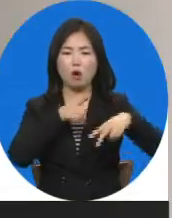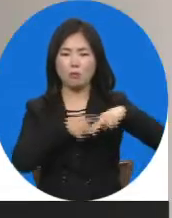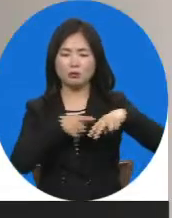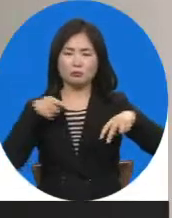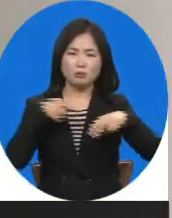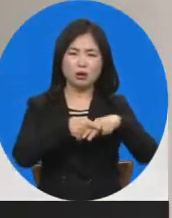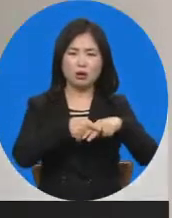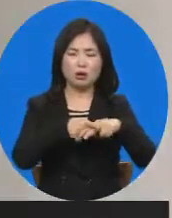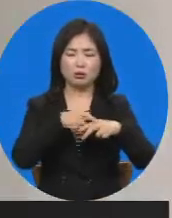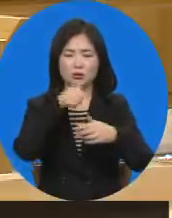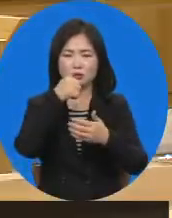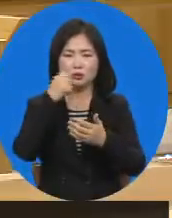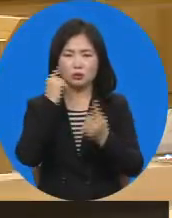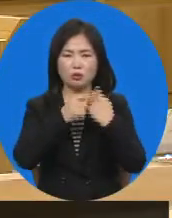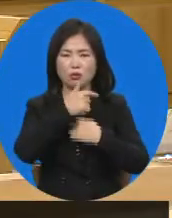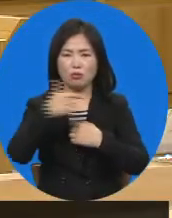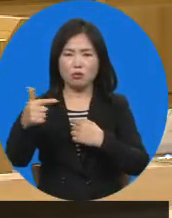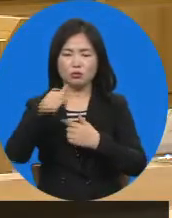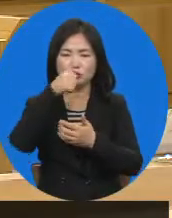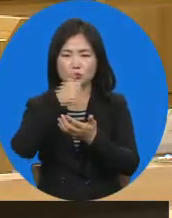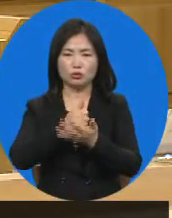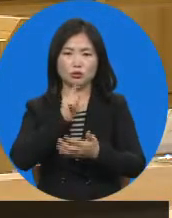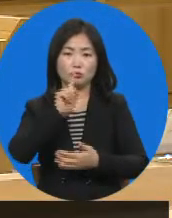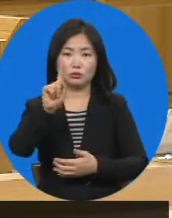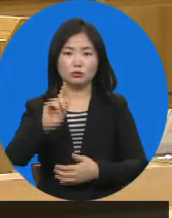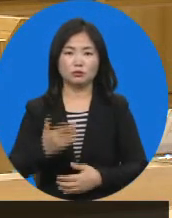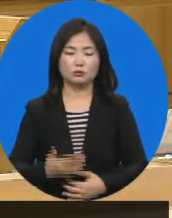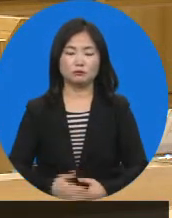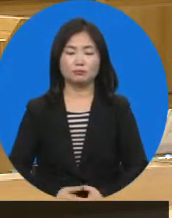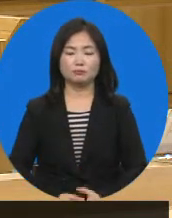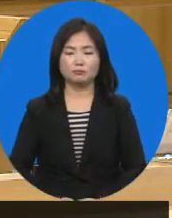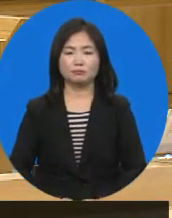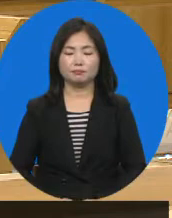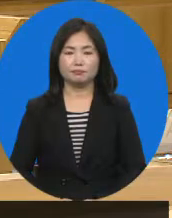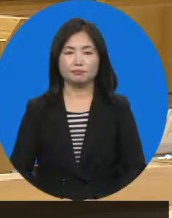등을 흉기로 찔러 큰 상처를 입힌 혐의로 기소됐습니다